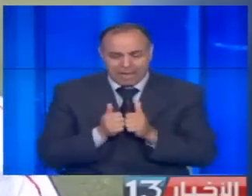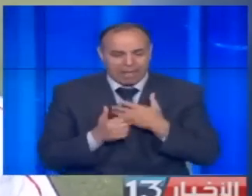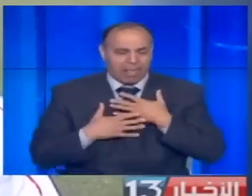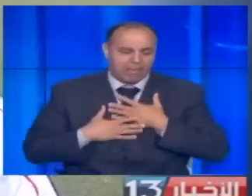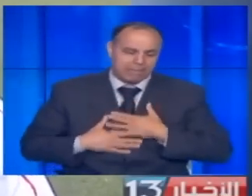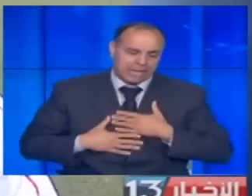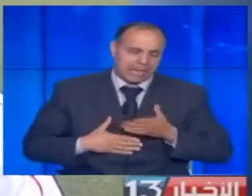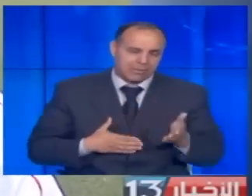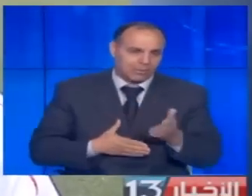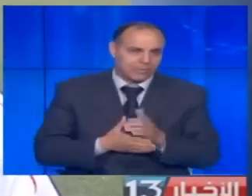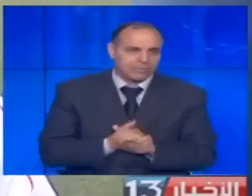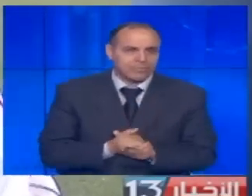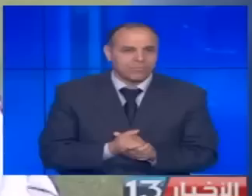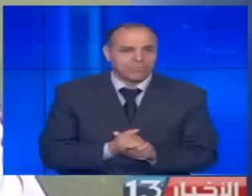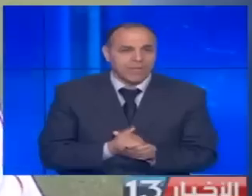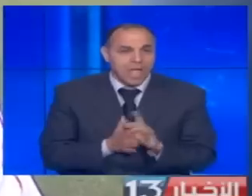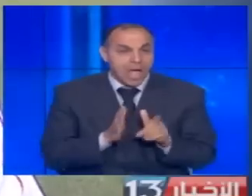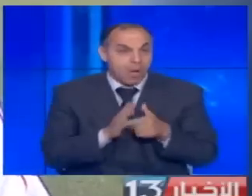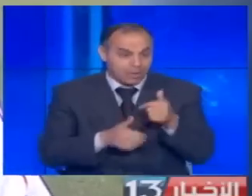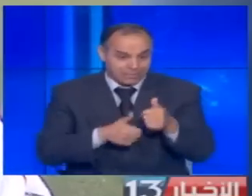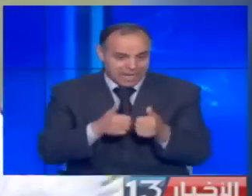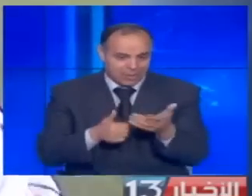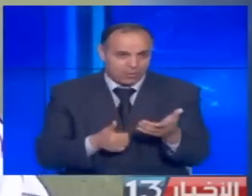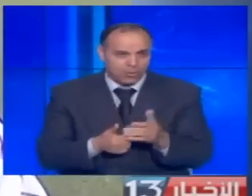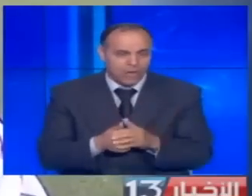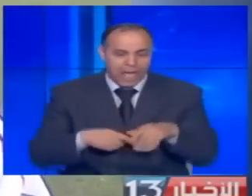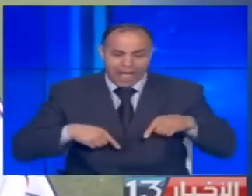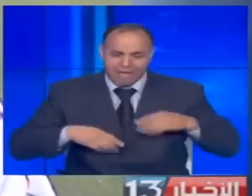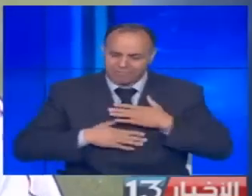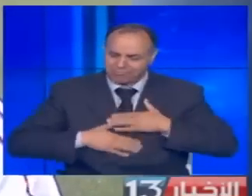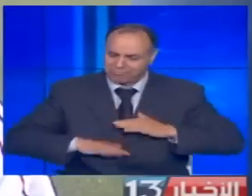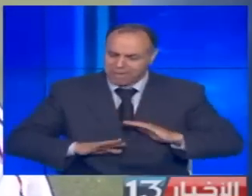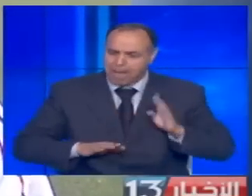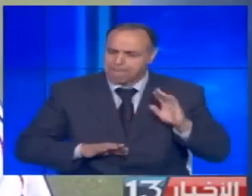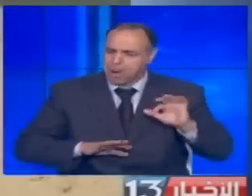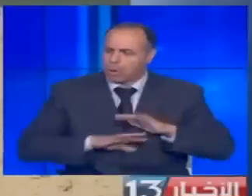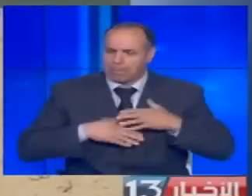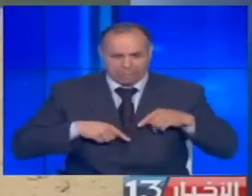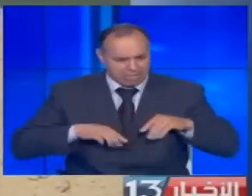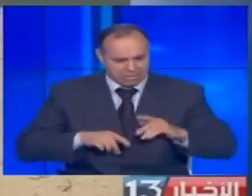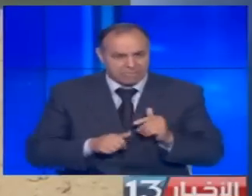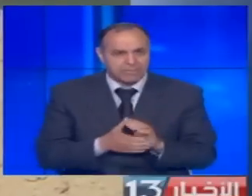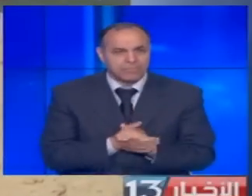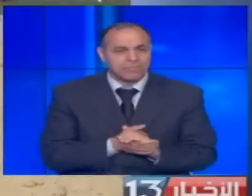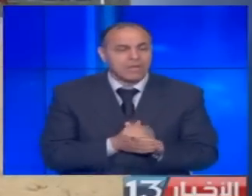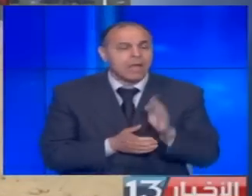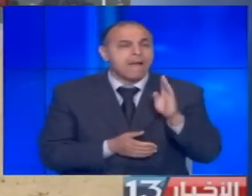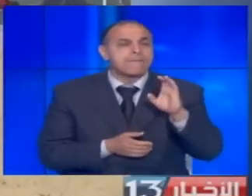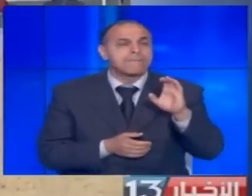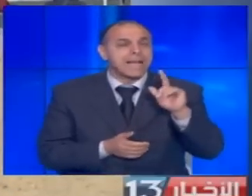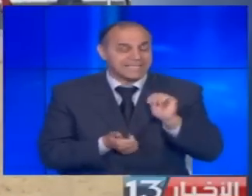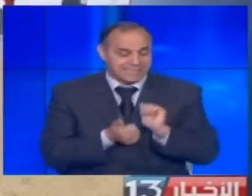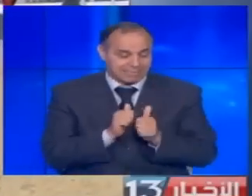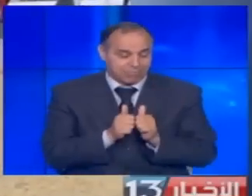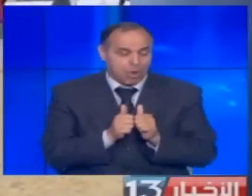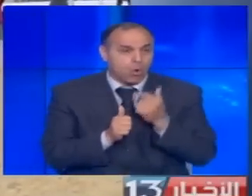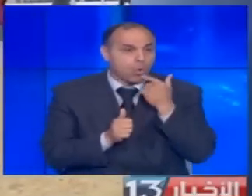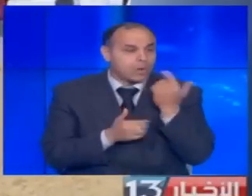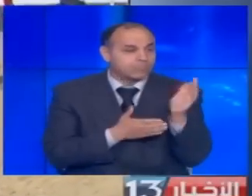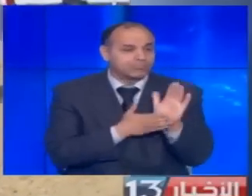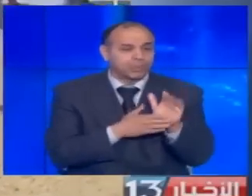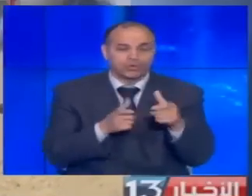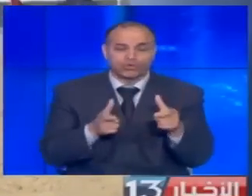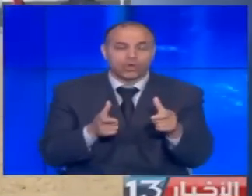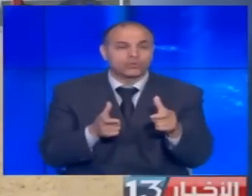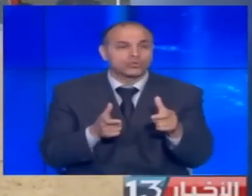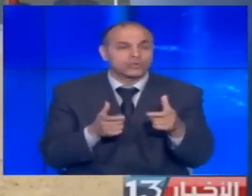وحين اه اول اختبار حيلهم الخوف من بصفه عامه باكالوريا الرياضه اختبار يمثل فرصه